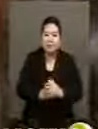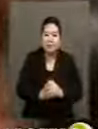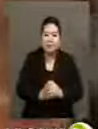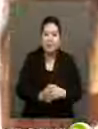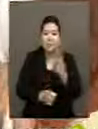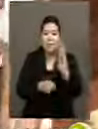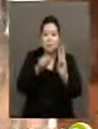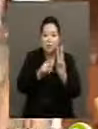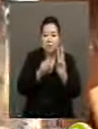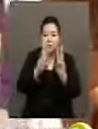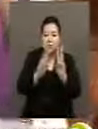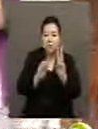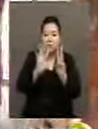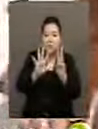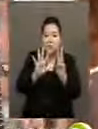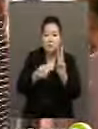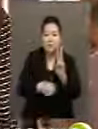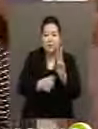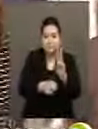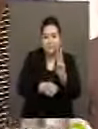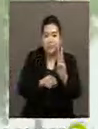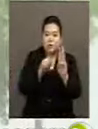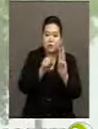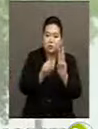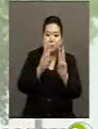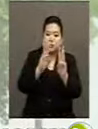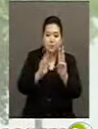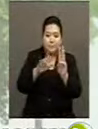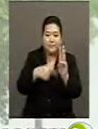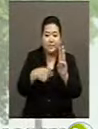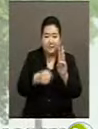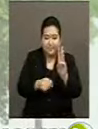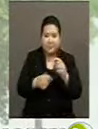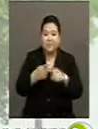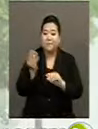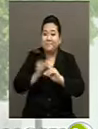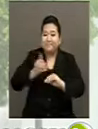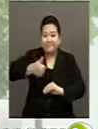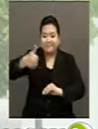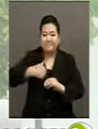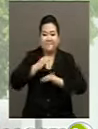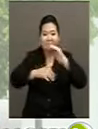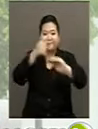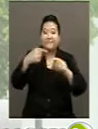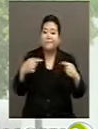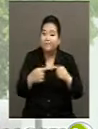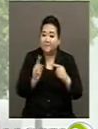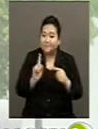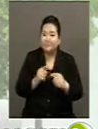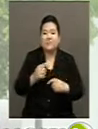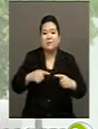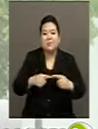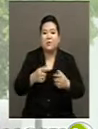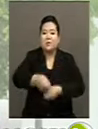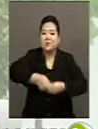ไป 6.65 ครับแต่ว่าก็มีบางส่วนที่ภาพรวมดีขึ้นโดยเฉพาะการแก้ปัญหาการเกษตรปัญหา